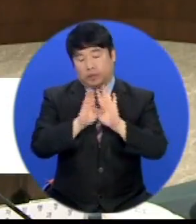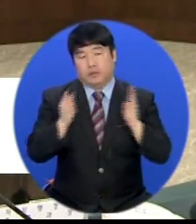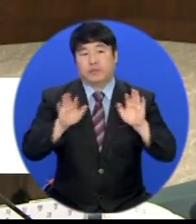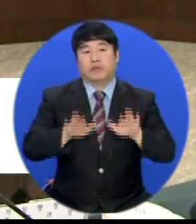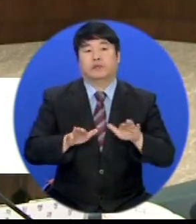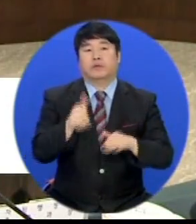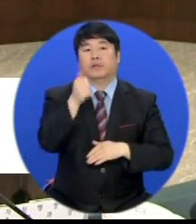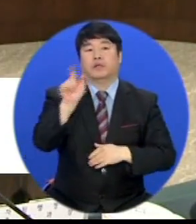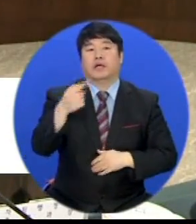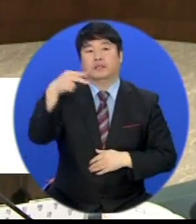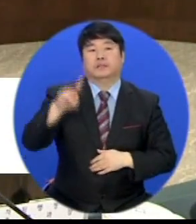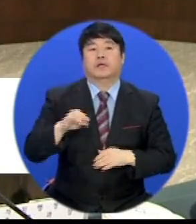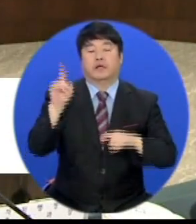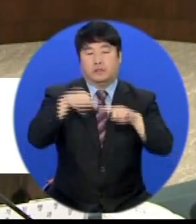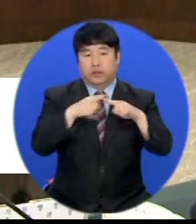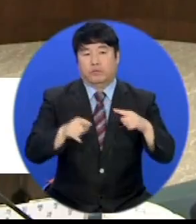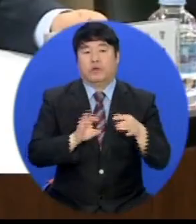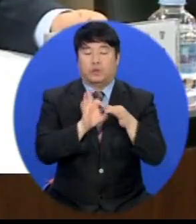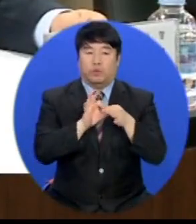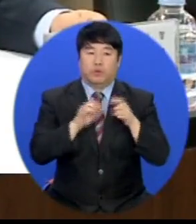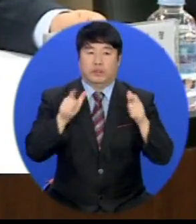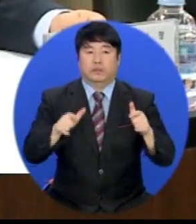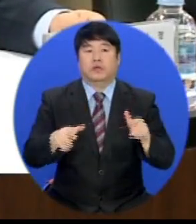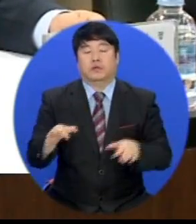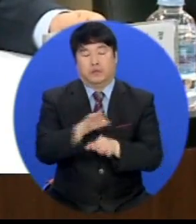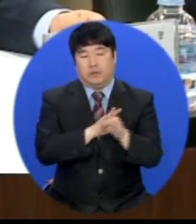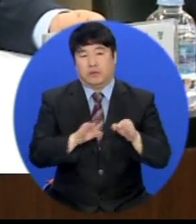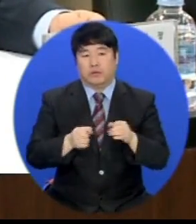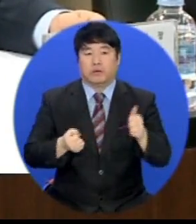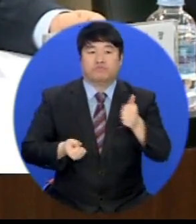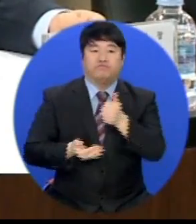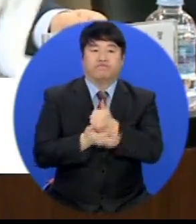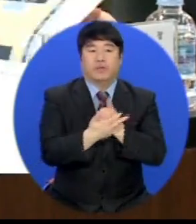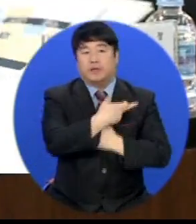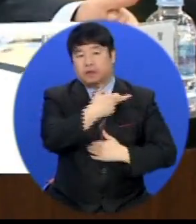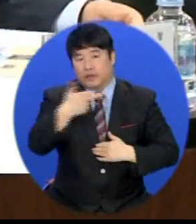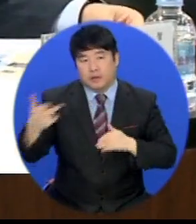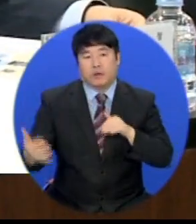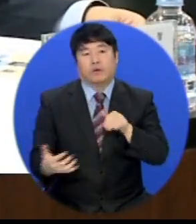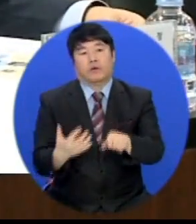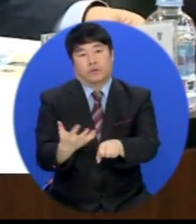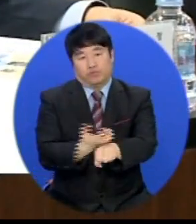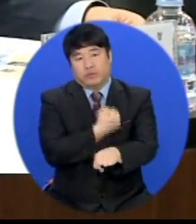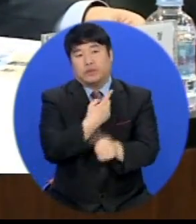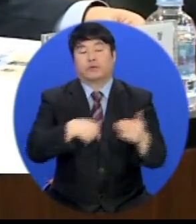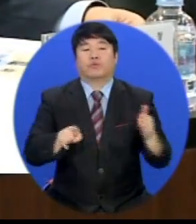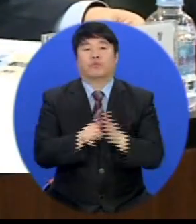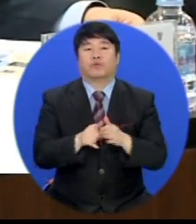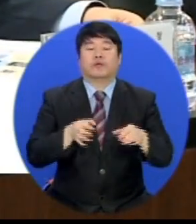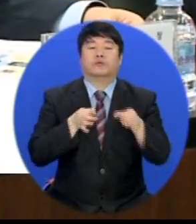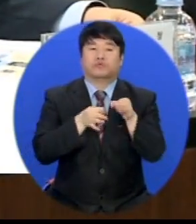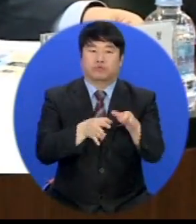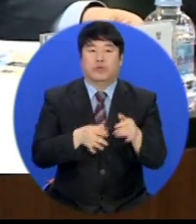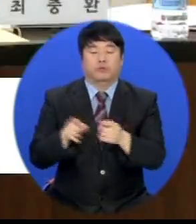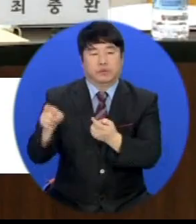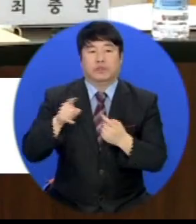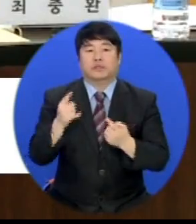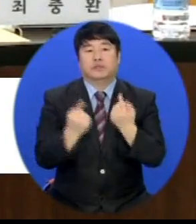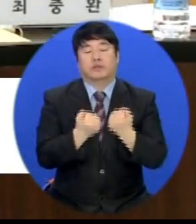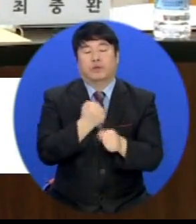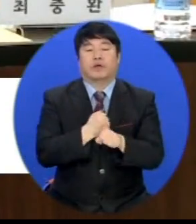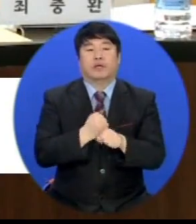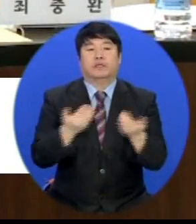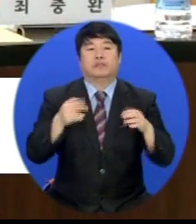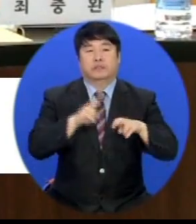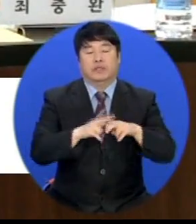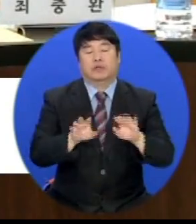이번 한상대회를 통해 지역 경제 파급 효과를 극대화하기 위해 투자 유치 설명회와 일자리 박람회, 전국